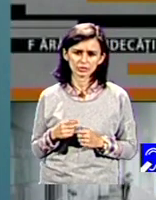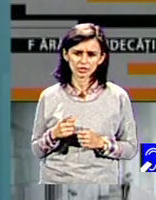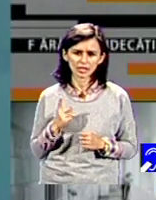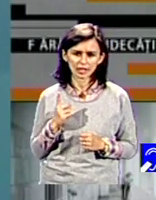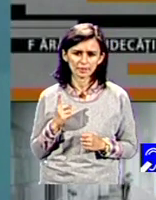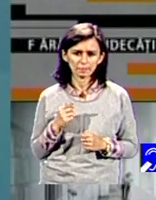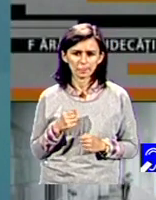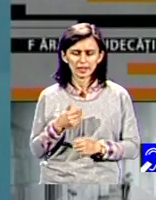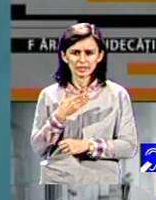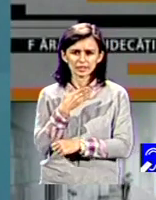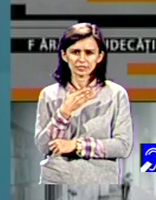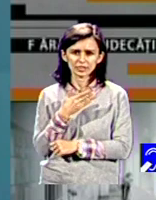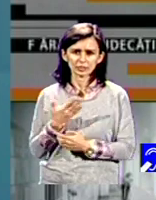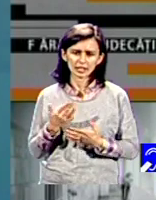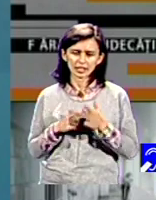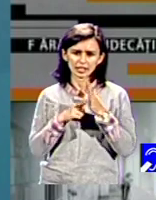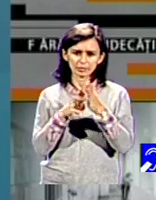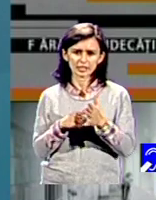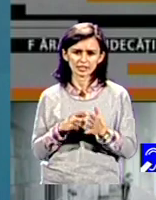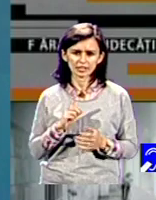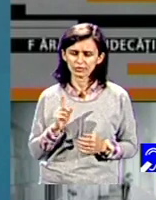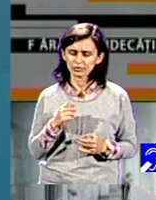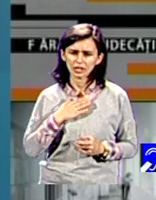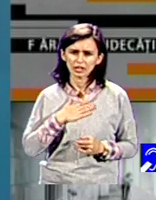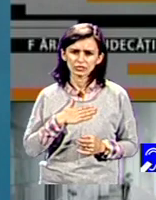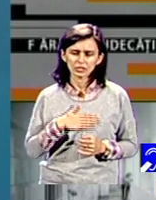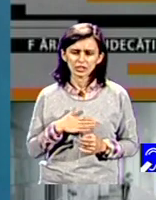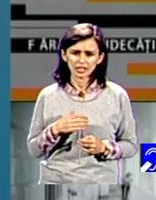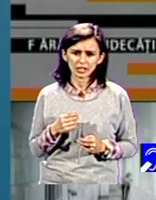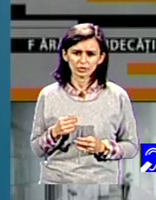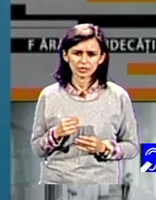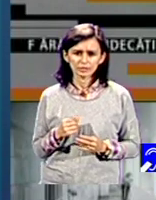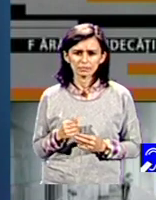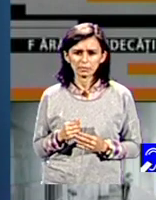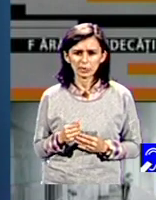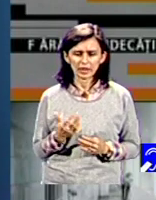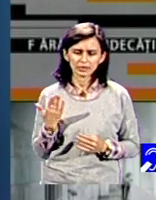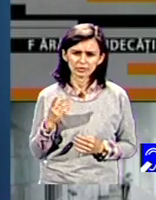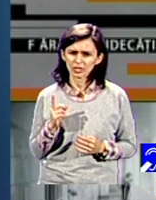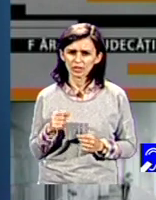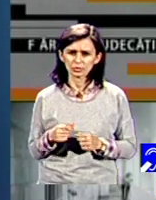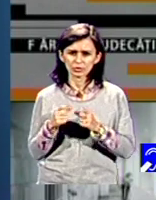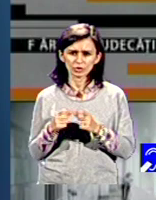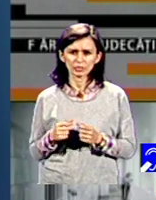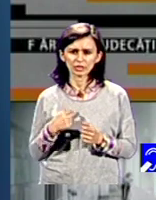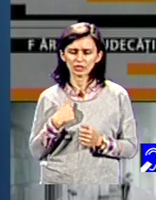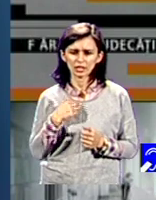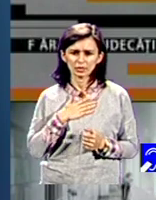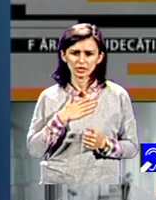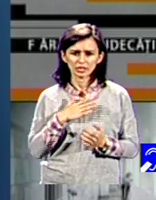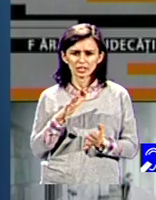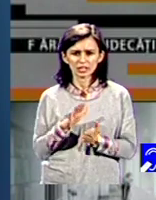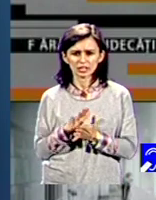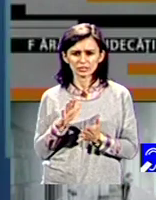respectiv le promovau acolo nu aveam nicio treabă cu domeniul meu de calificare sau erau joburi pentru care necesitau acces la învățământul